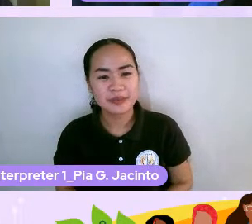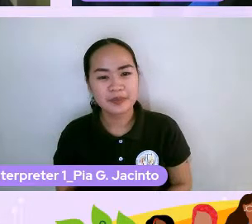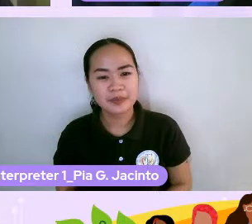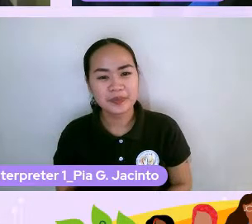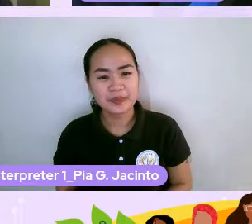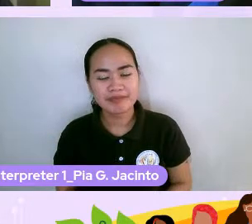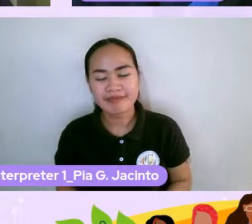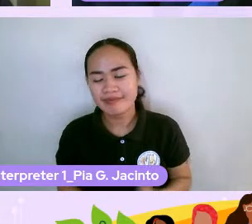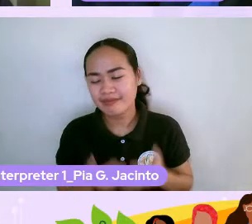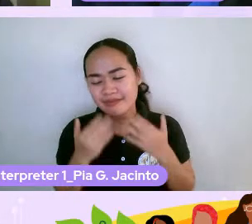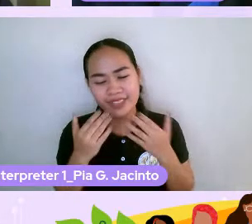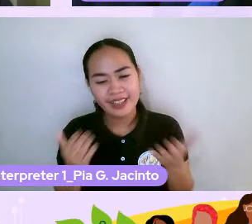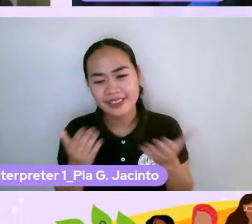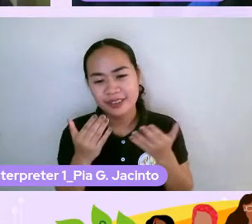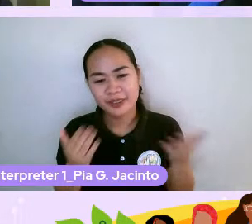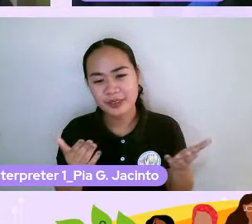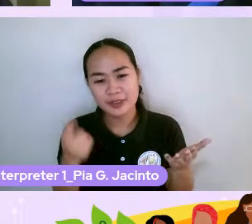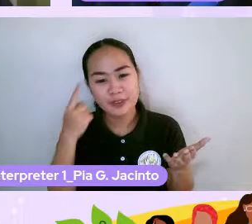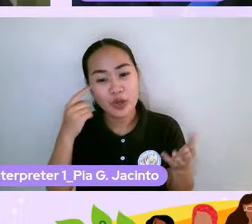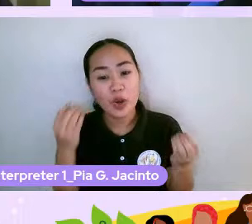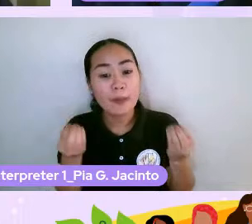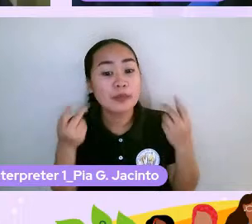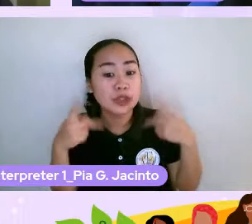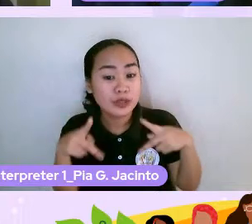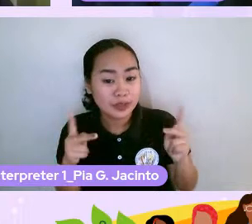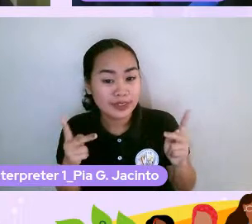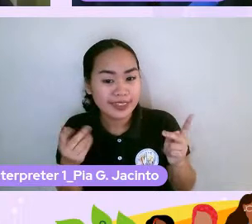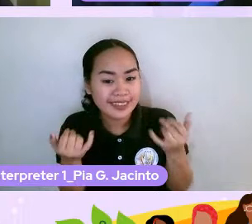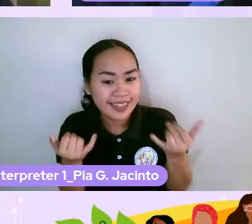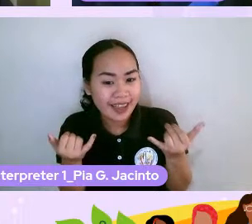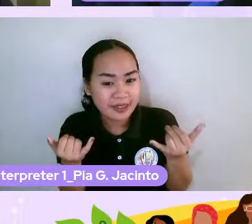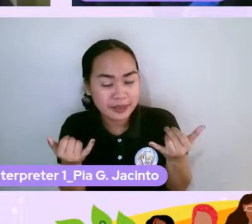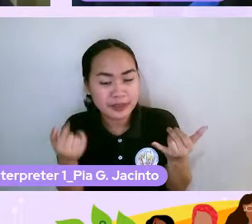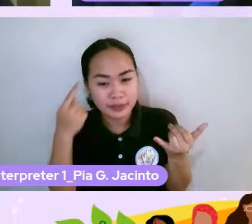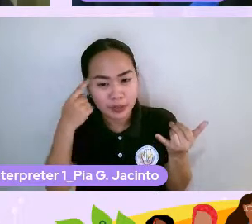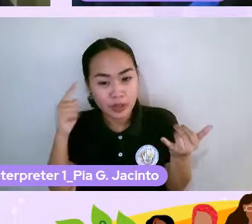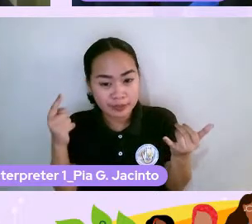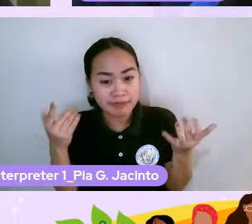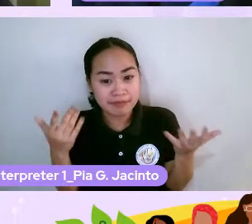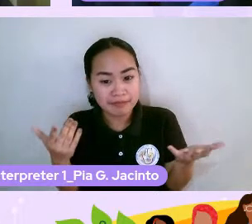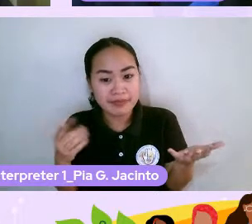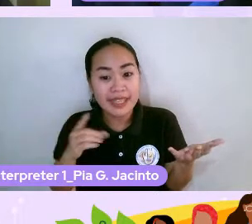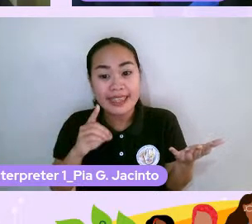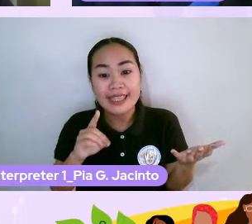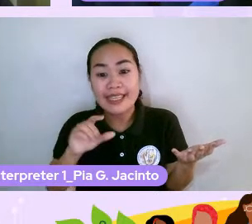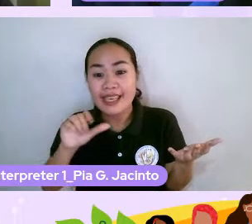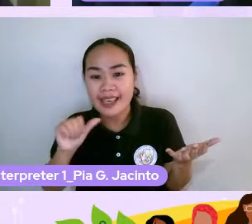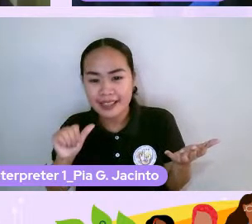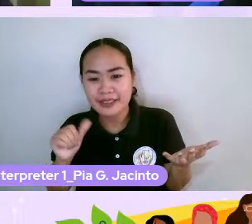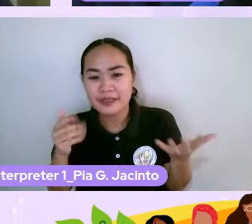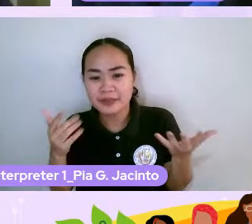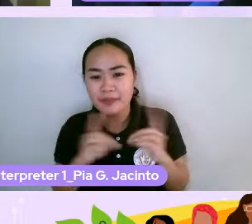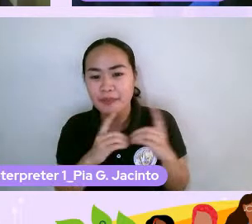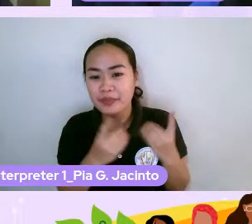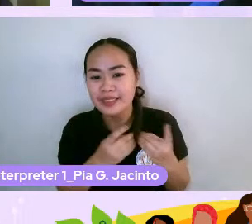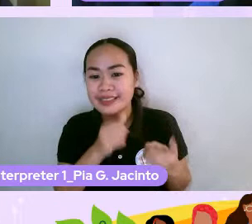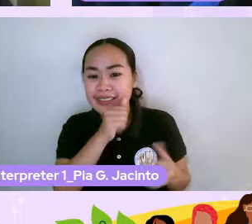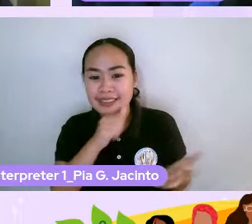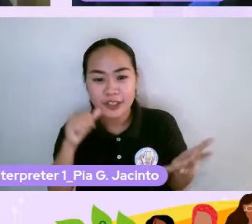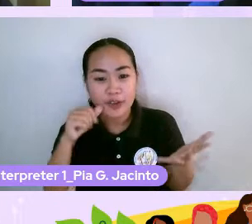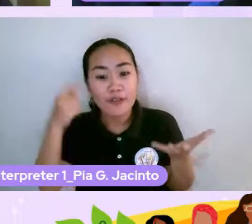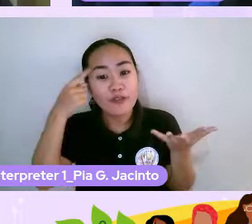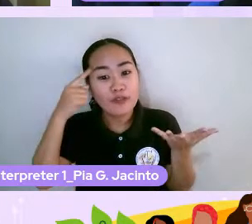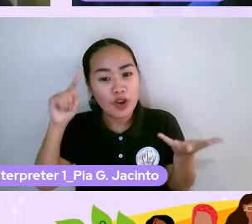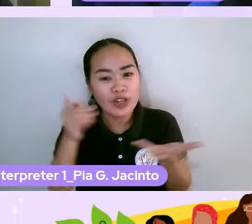Yes, maraming salamat po sa pagkakataon na binigay ninyo sa amin sa Kagawaran ng Pagsasaka na may bahagi po yung aming